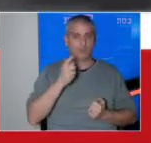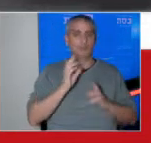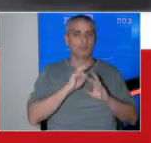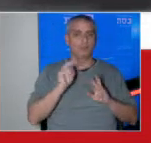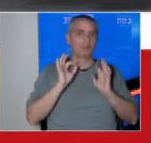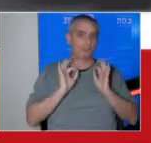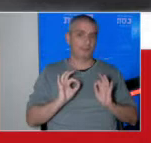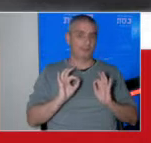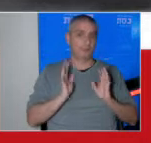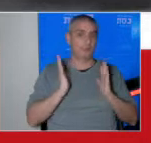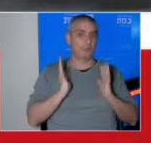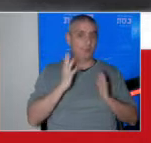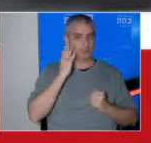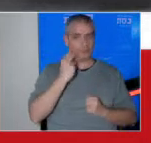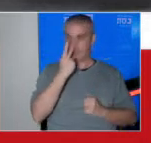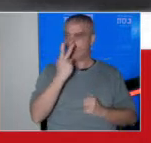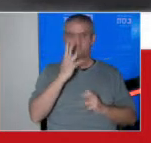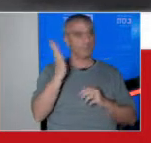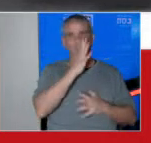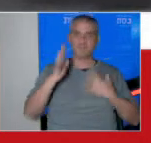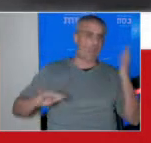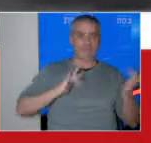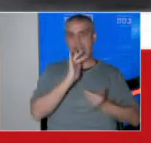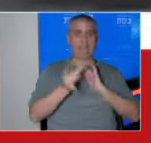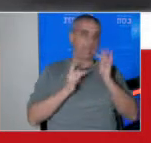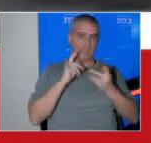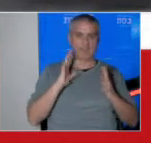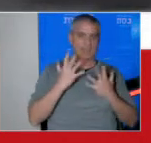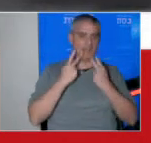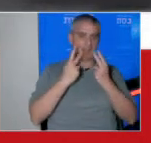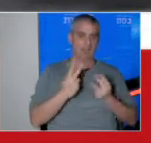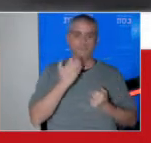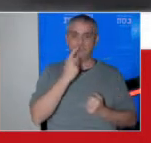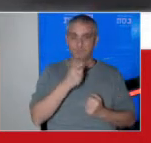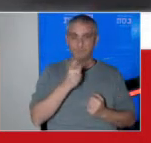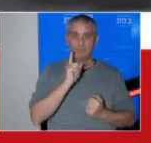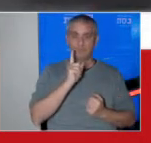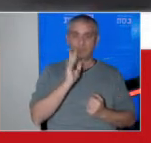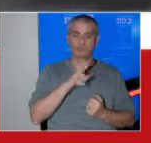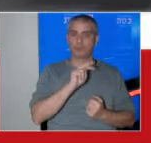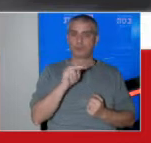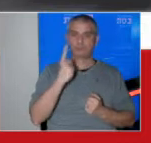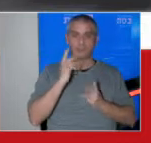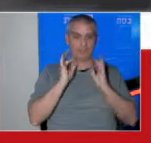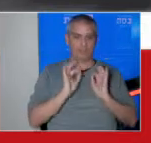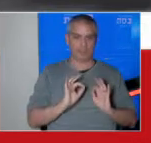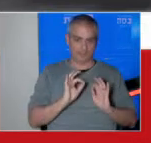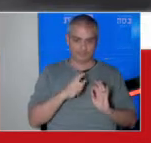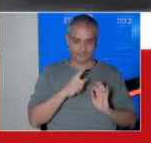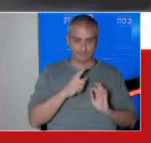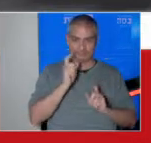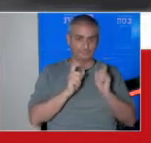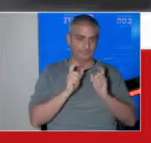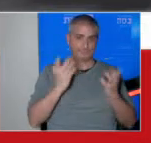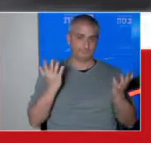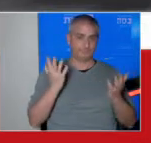אמיתי עבור פוטין, כלומר הוא מאוד נהנה לראות את המערב מתקוטט סביב איך להגיב לסיפור הזה, אבל גם יש פה סוגיה אמיתית מבחינתו, ואנשים